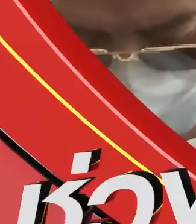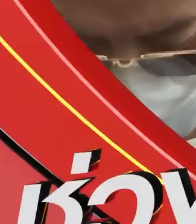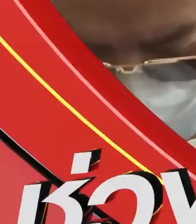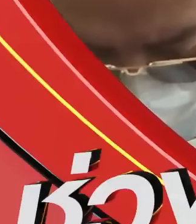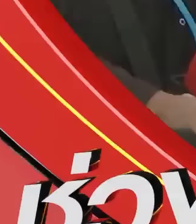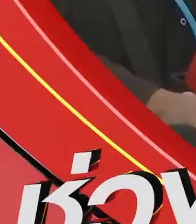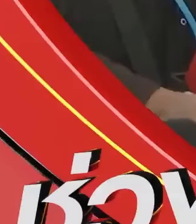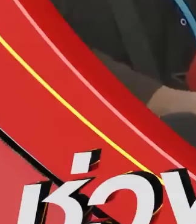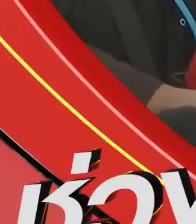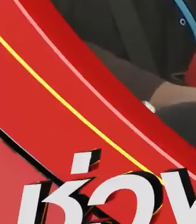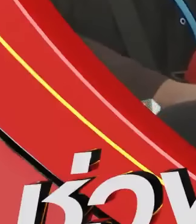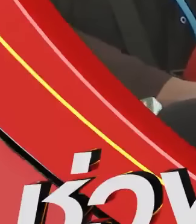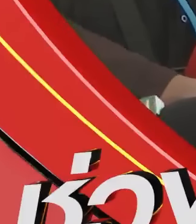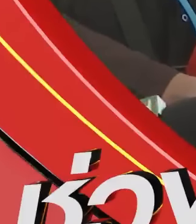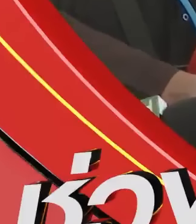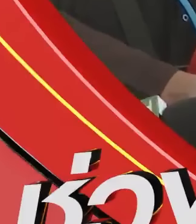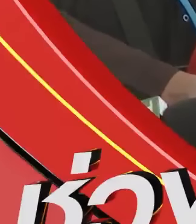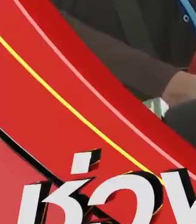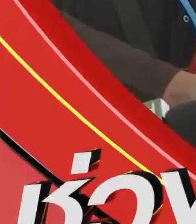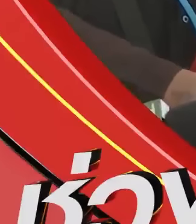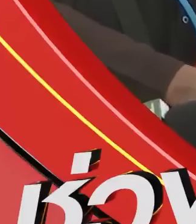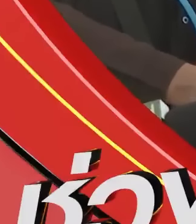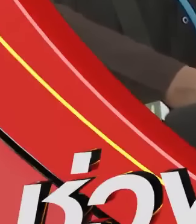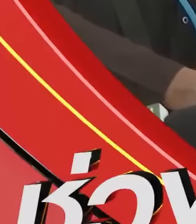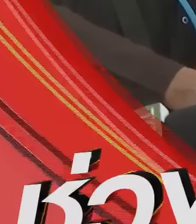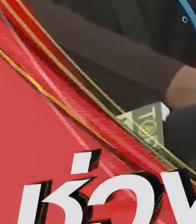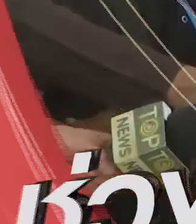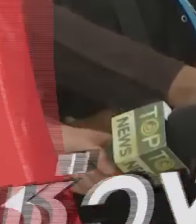าเป็นคนทาบทามด้วยตัวเองพักสักครู่กลับมาติดตามค่ะ